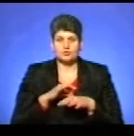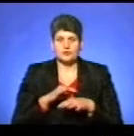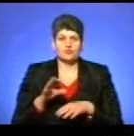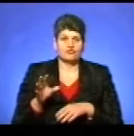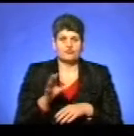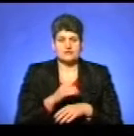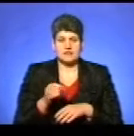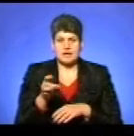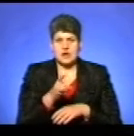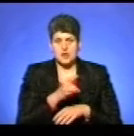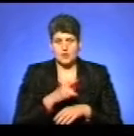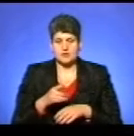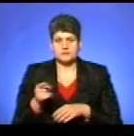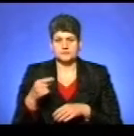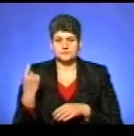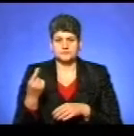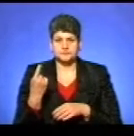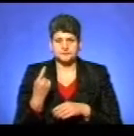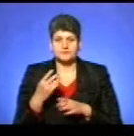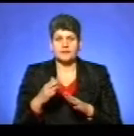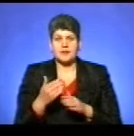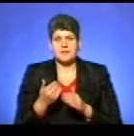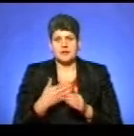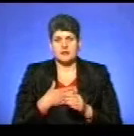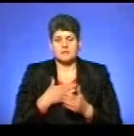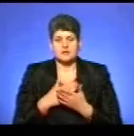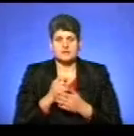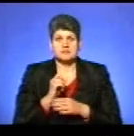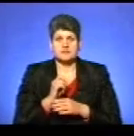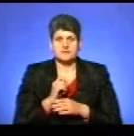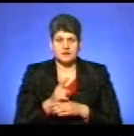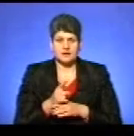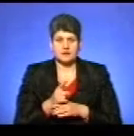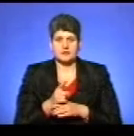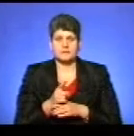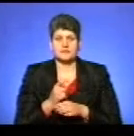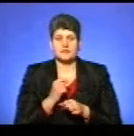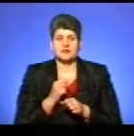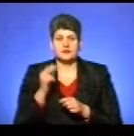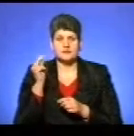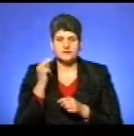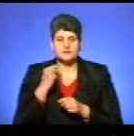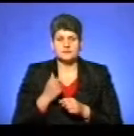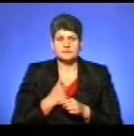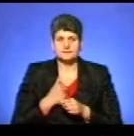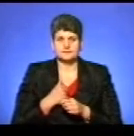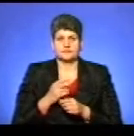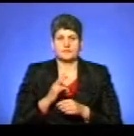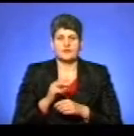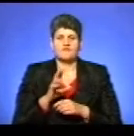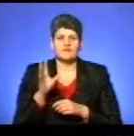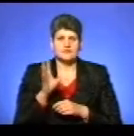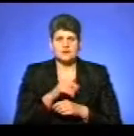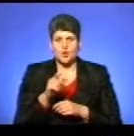всіх районах Тернопіля. І перед нами поставлено завдання відновити військові навики всіх